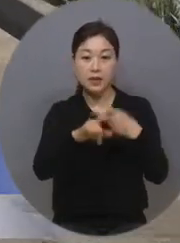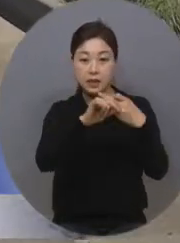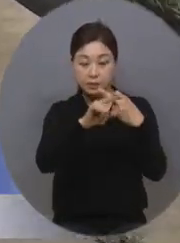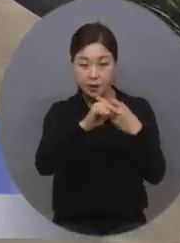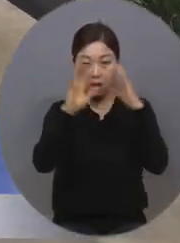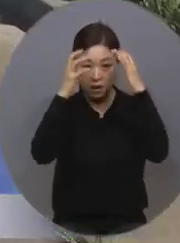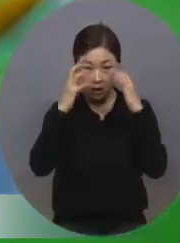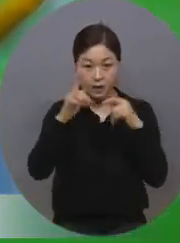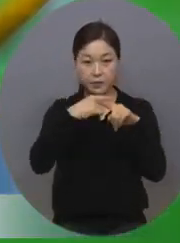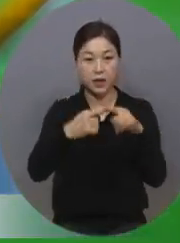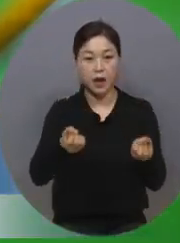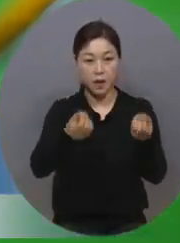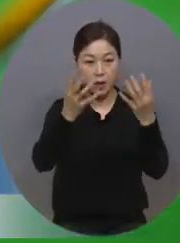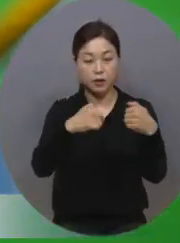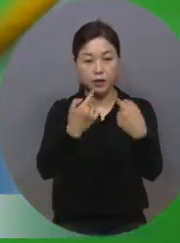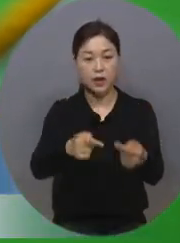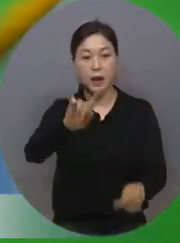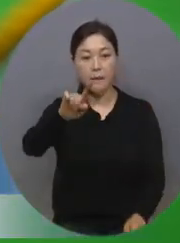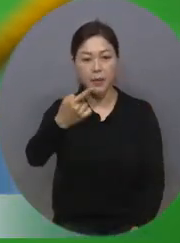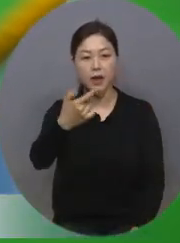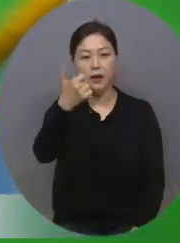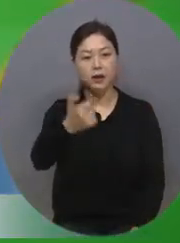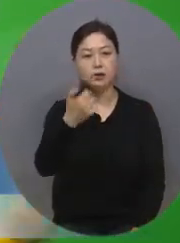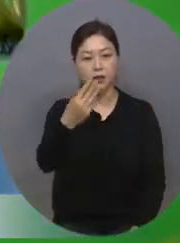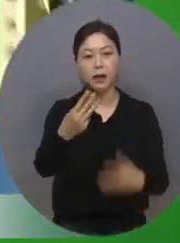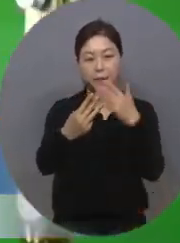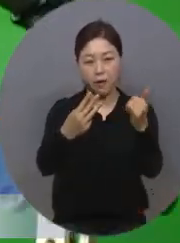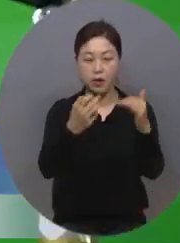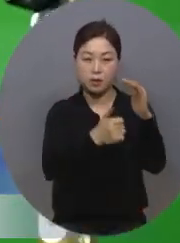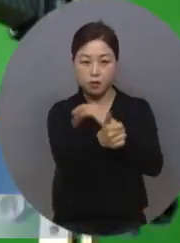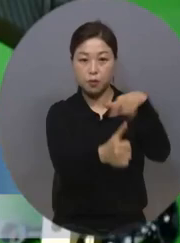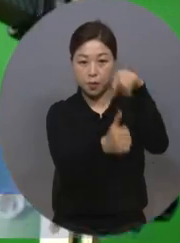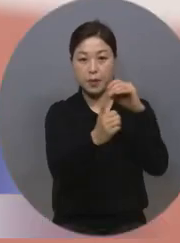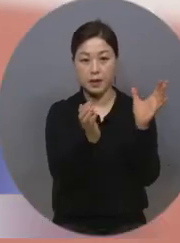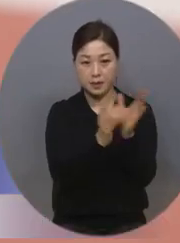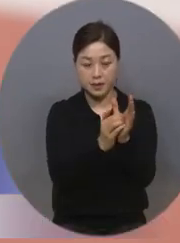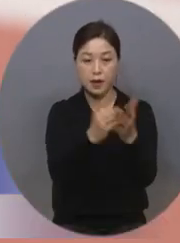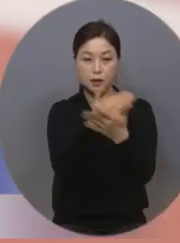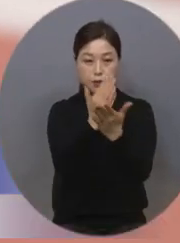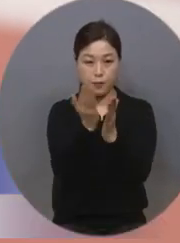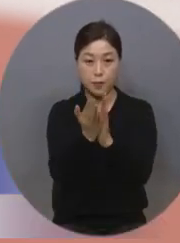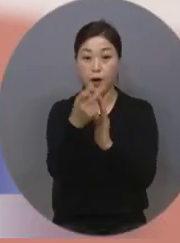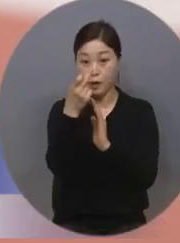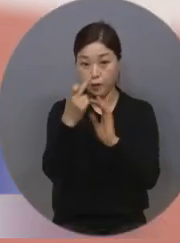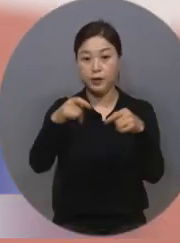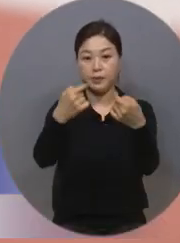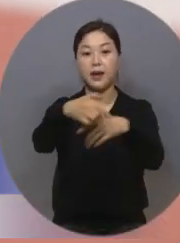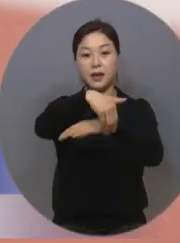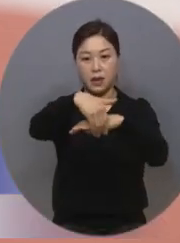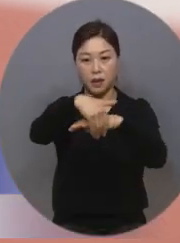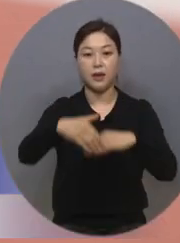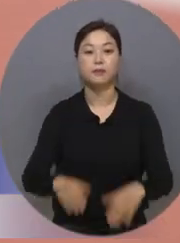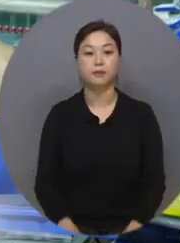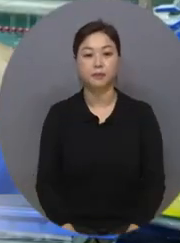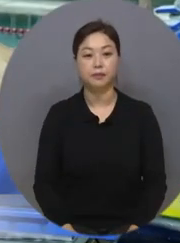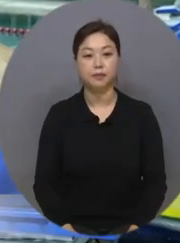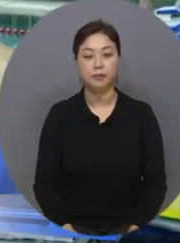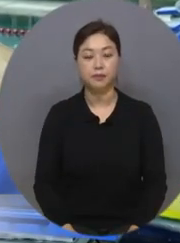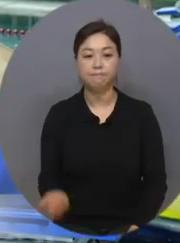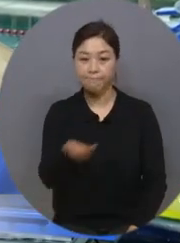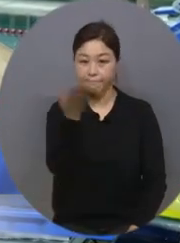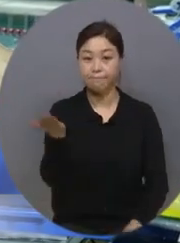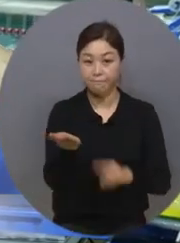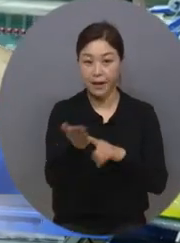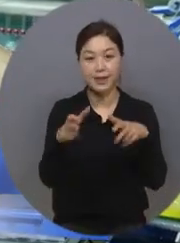대회에 출전할 153명의 선수단을 선발했고 12개 종목에 참가할 예정입니다. 시청자